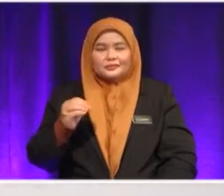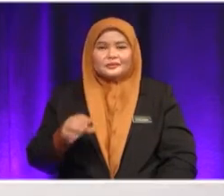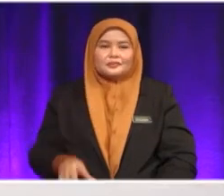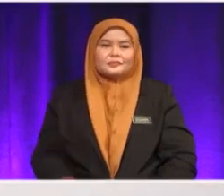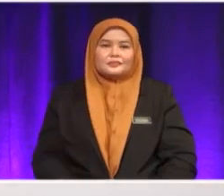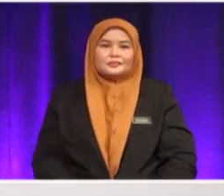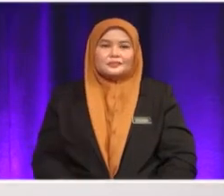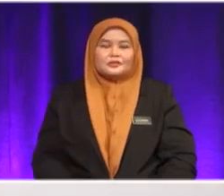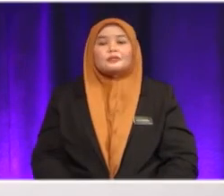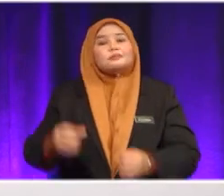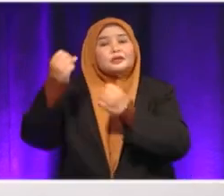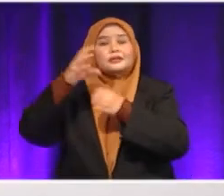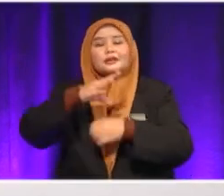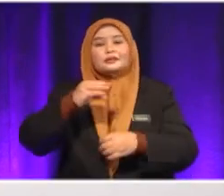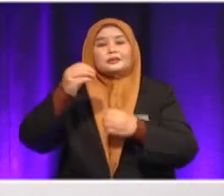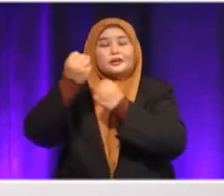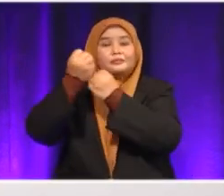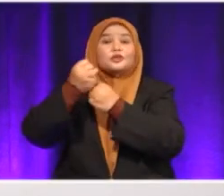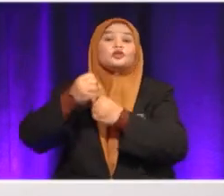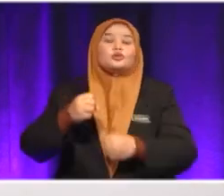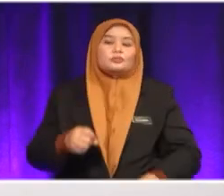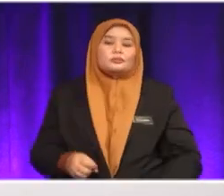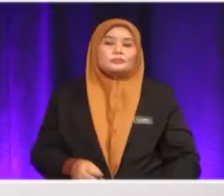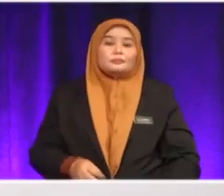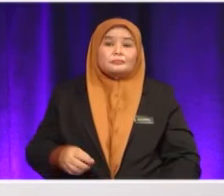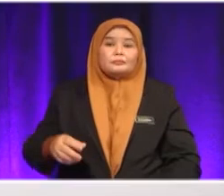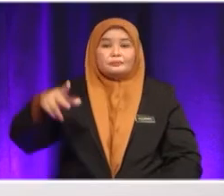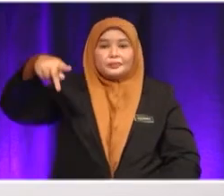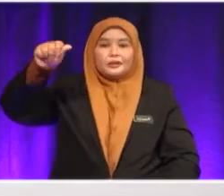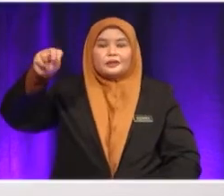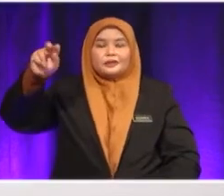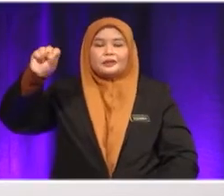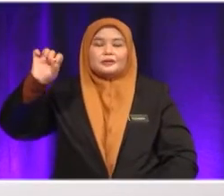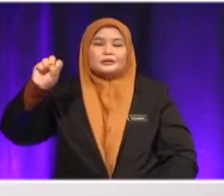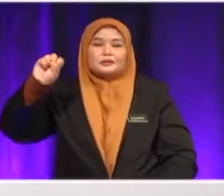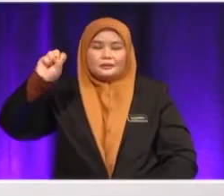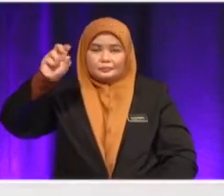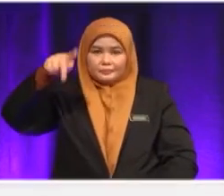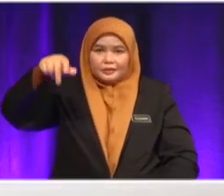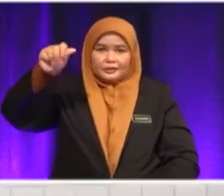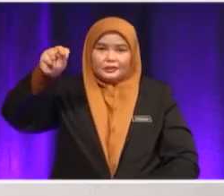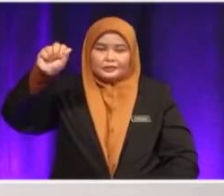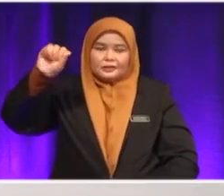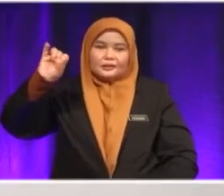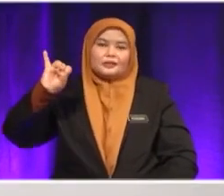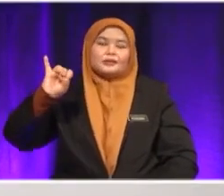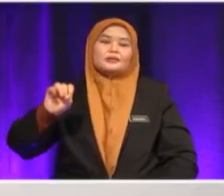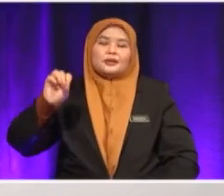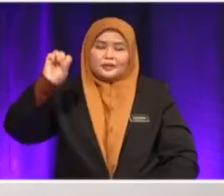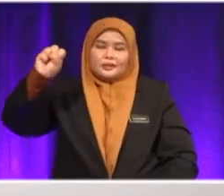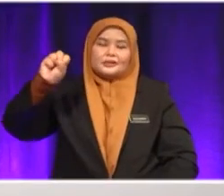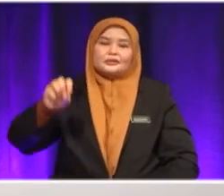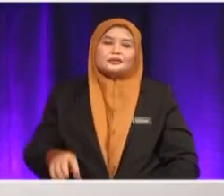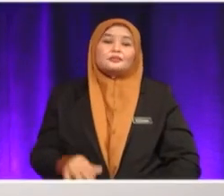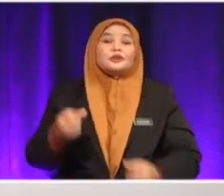tuanku Osman menyokong seterusnya panas yang dipimpin oleh Datu Banda Abang Haji Mustafa turut